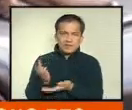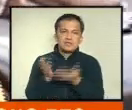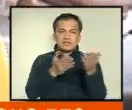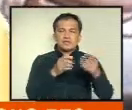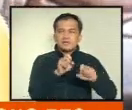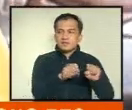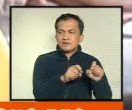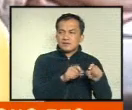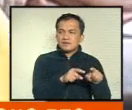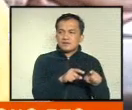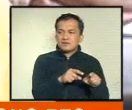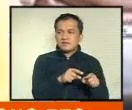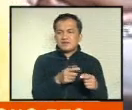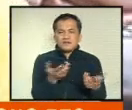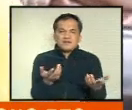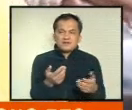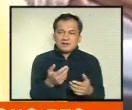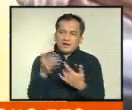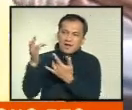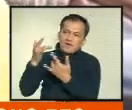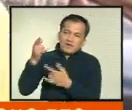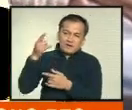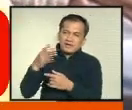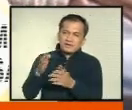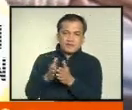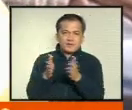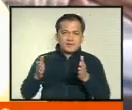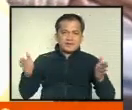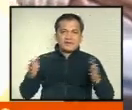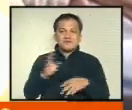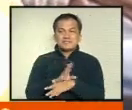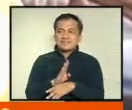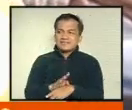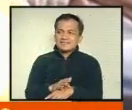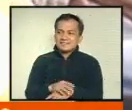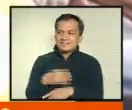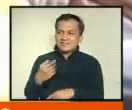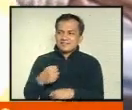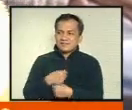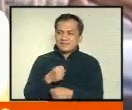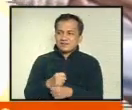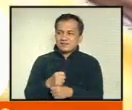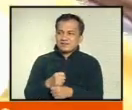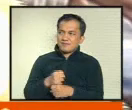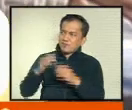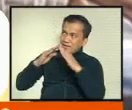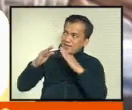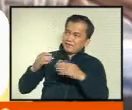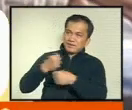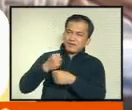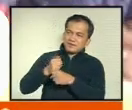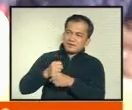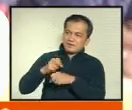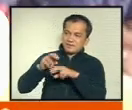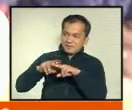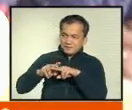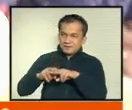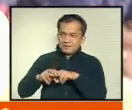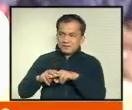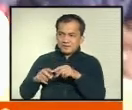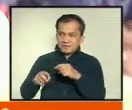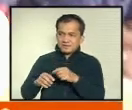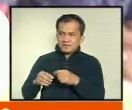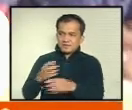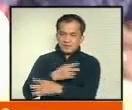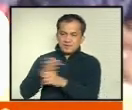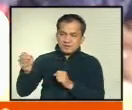tindahan. Hawa ng Diyos ngayon, malaki na. Pagawa na kami sa bahay, napagawa na sa Pangasinan. Binabalik ko rin